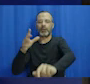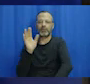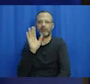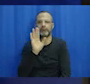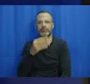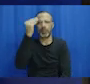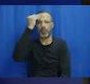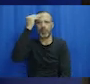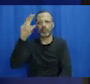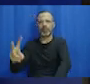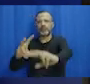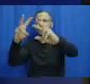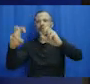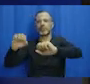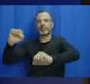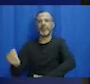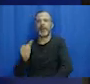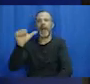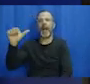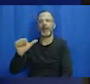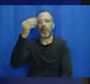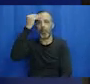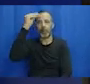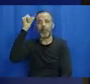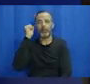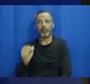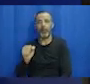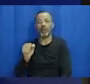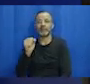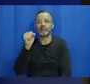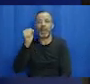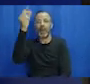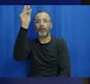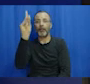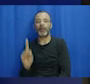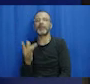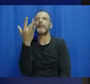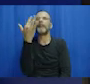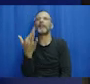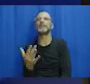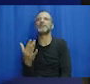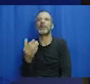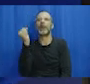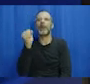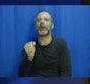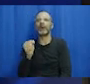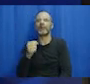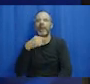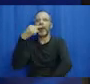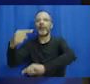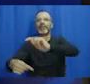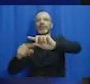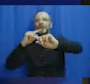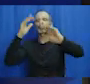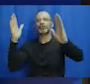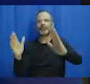جانبها أعلنت جمعية مبادرات إبراهيم أنه بعد الإعلان عن مقتل الشابة في النقب فإن عدد ضحايا جرائم القتل في المجتمع العربي ارتفع